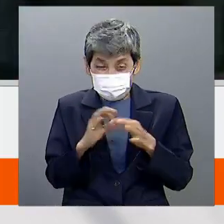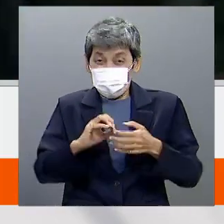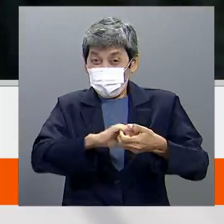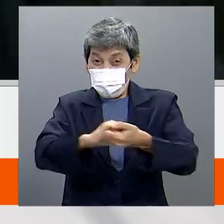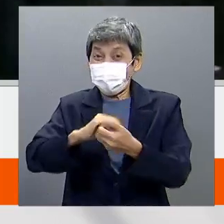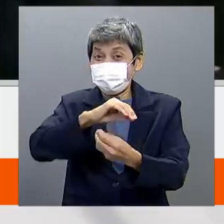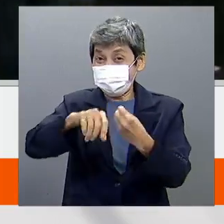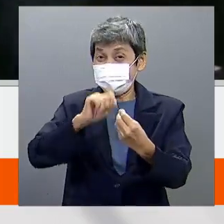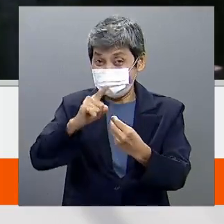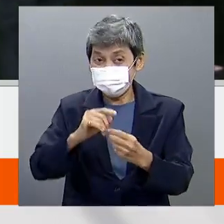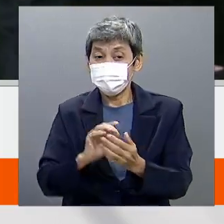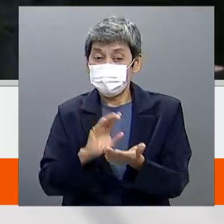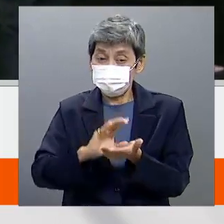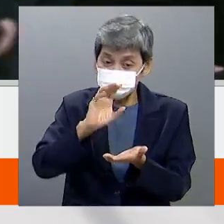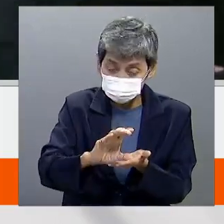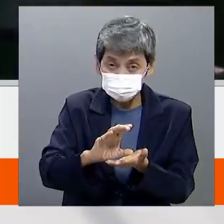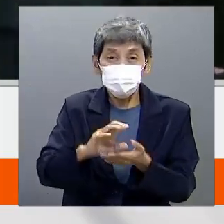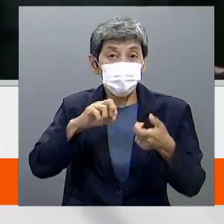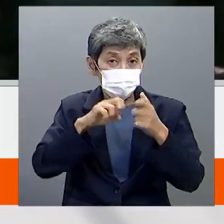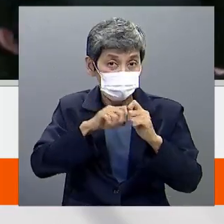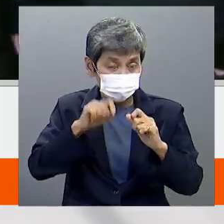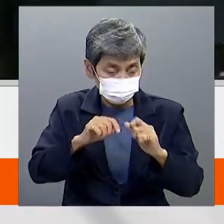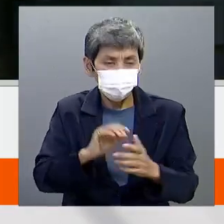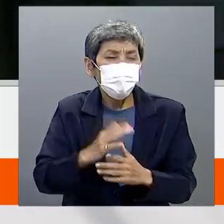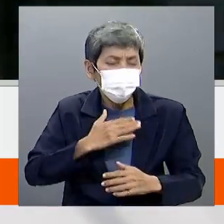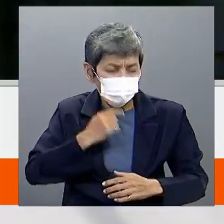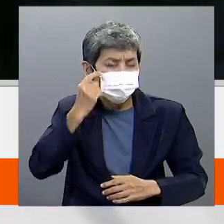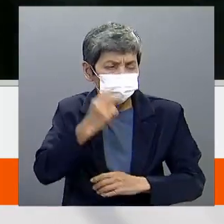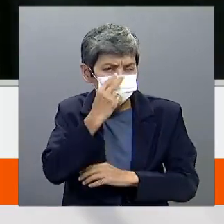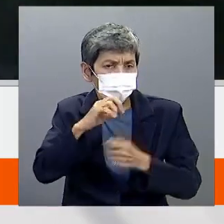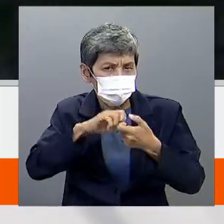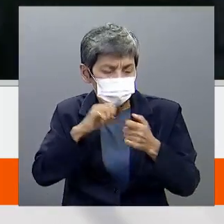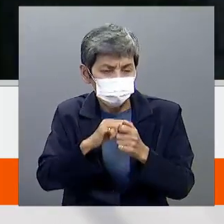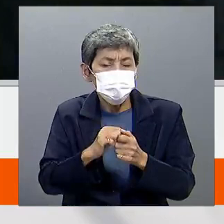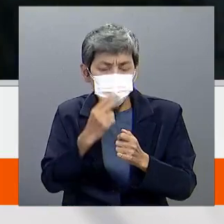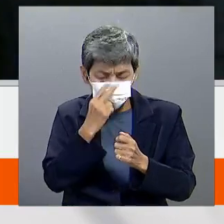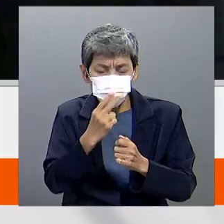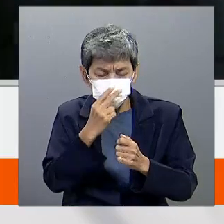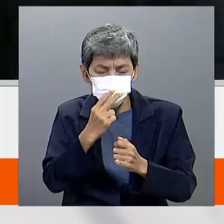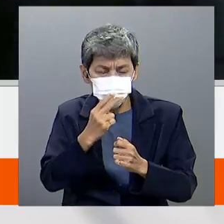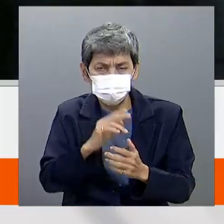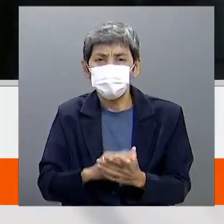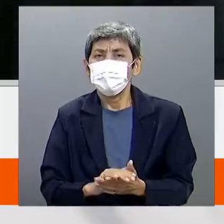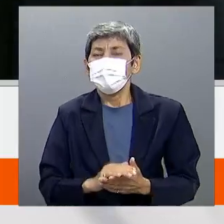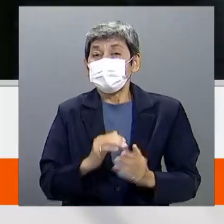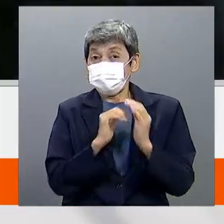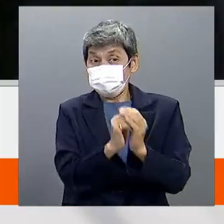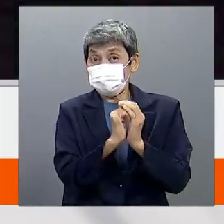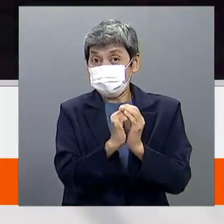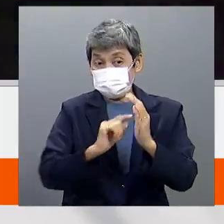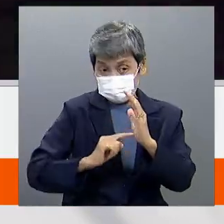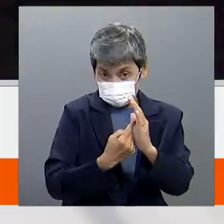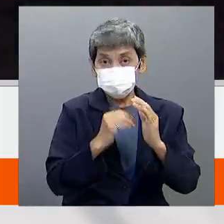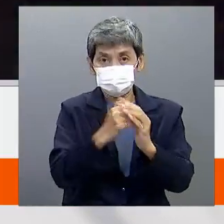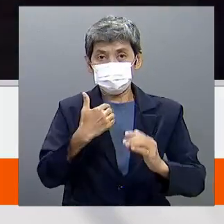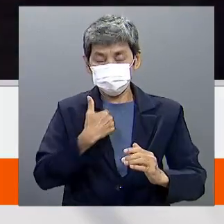ค้าการลงทุนที่มันจะส่งผลกระทบเนี่ยผมคิดว่ามันจะค่อยๆขยายวงมากขึ้นนะเราเห็นจีนเริ่มออกมา